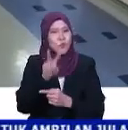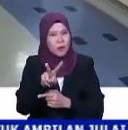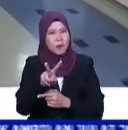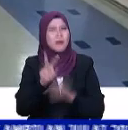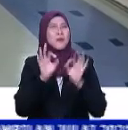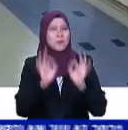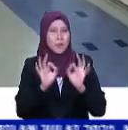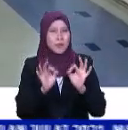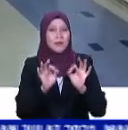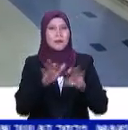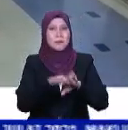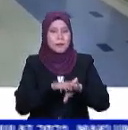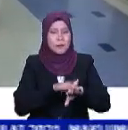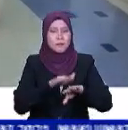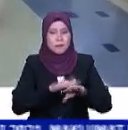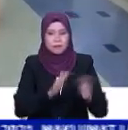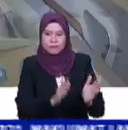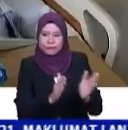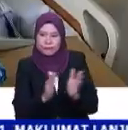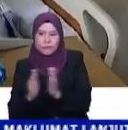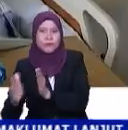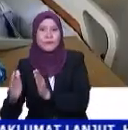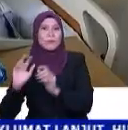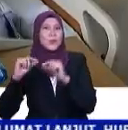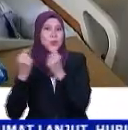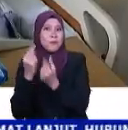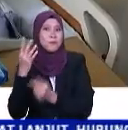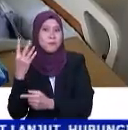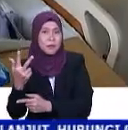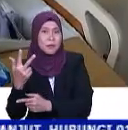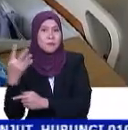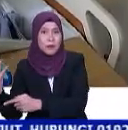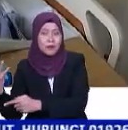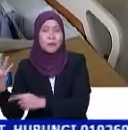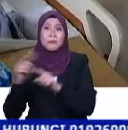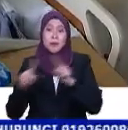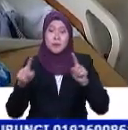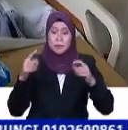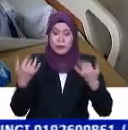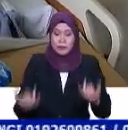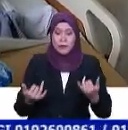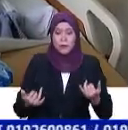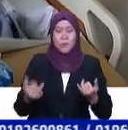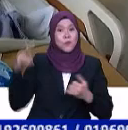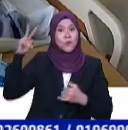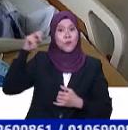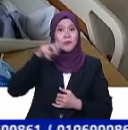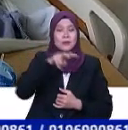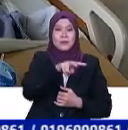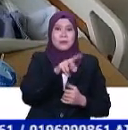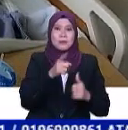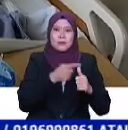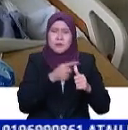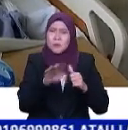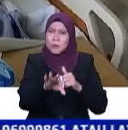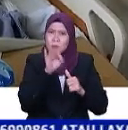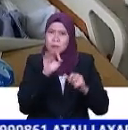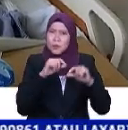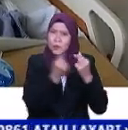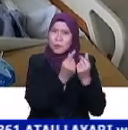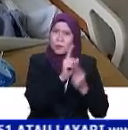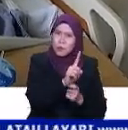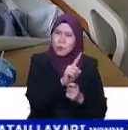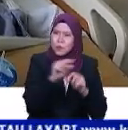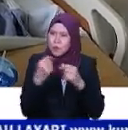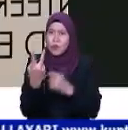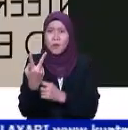mudah, pelan-pelan dia jadi kategori 3 dan 4. Tetapi dalam varian jenis ini, walaupun masa mula dijumpai itu di kategori 1 atau